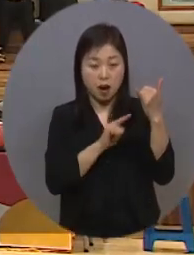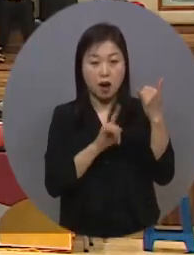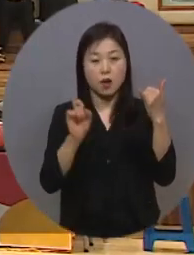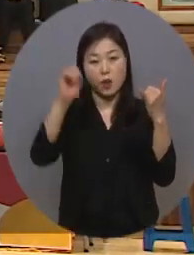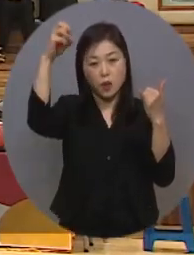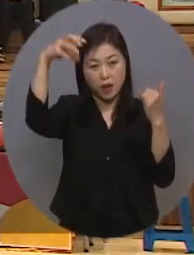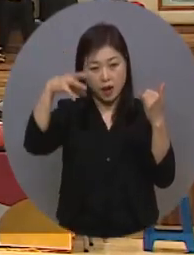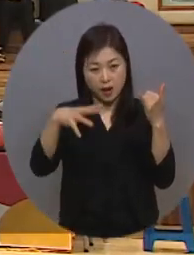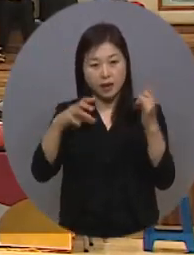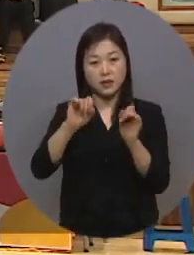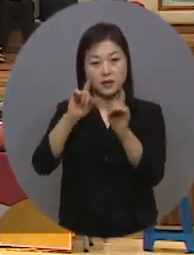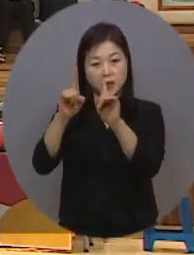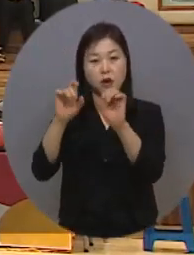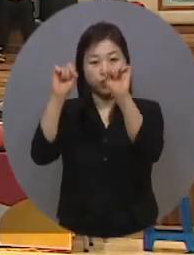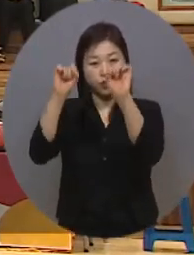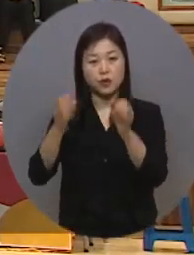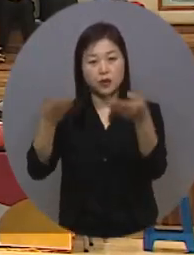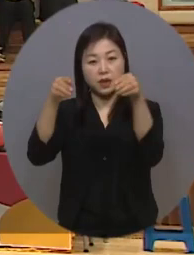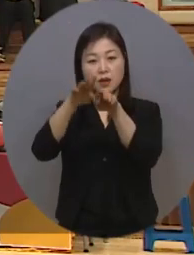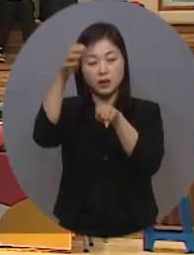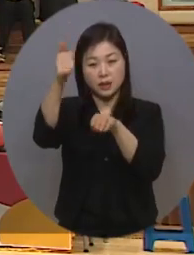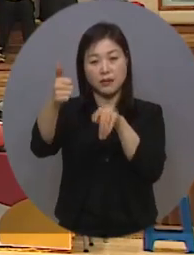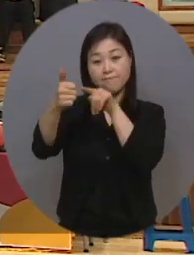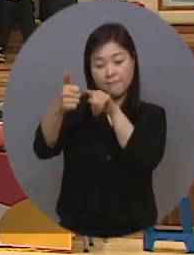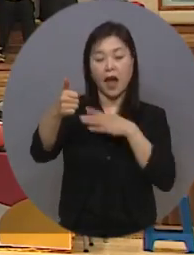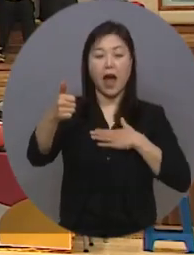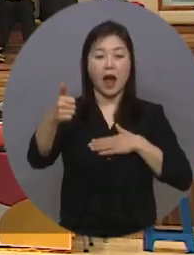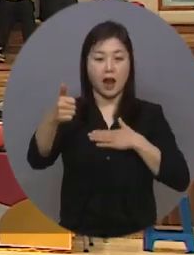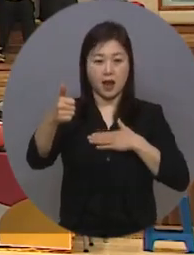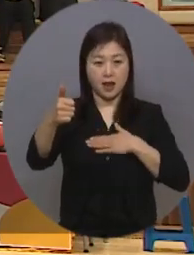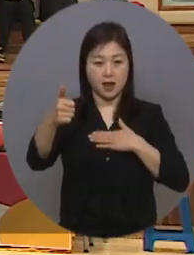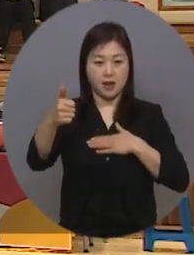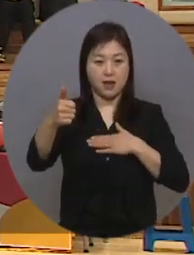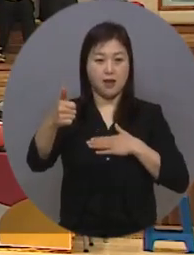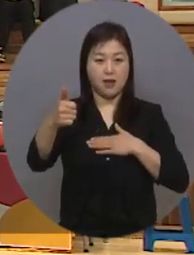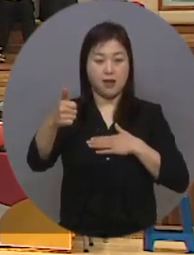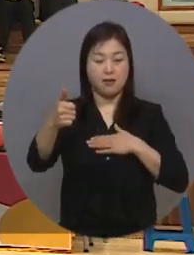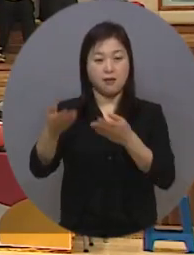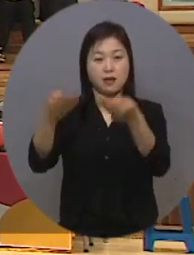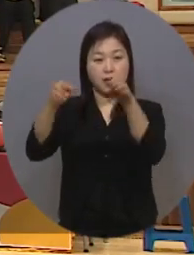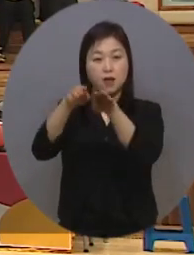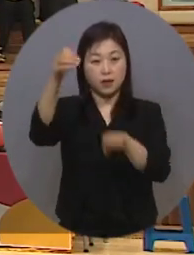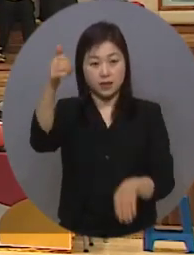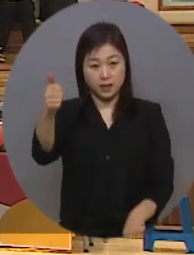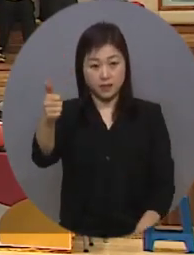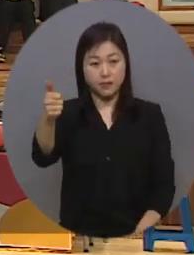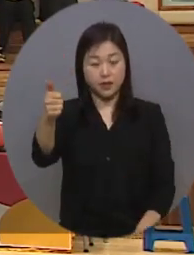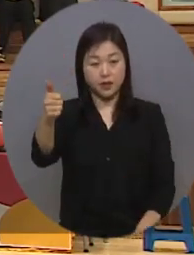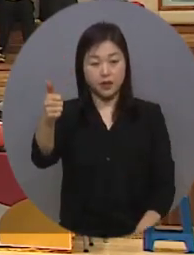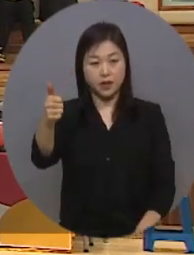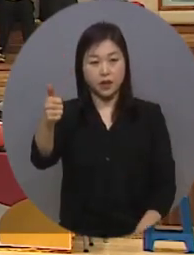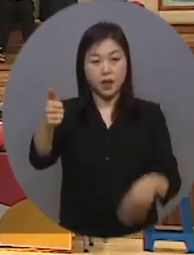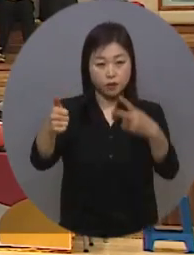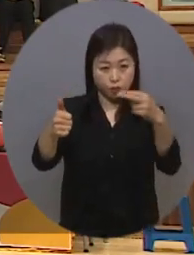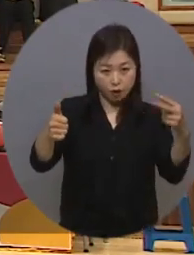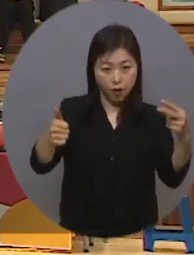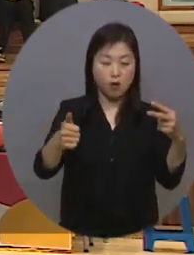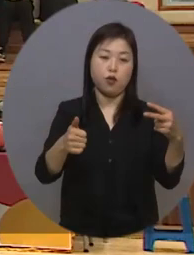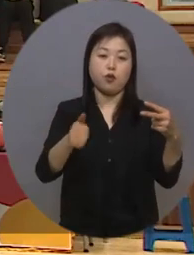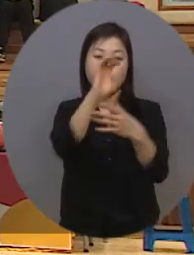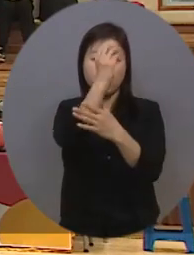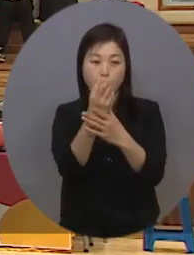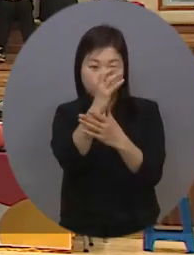이제 저희 고양시 재활스포츠센터의 그 센터장님을 알아서 이제 센터장님이 수영 겸 이제 농구를 한번 해보는